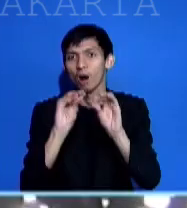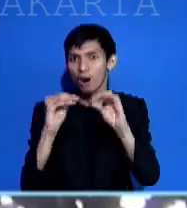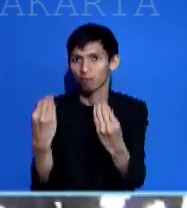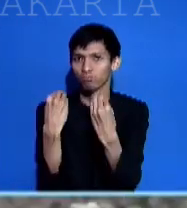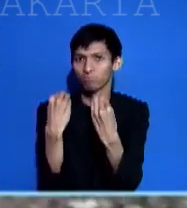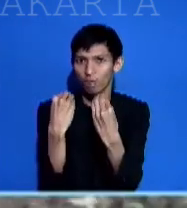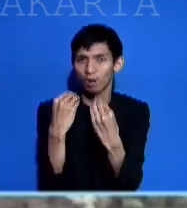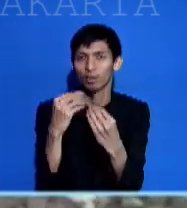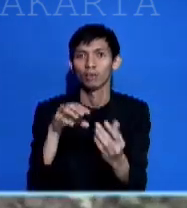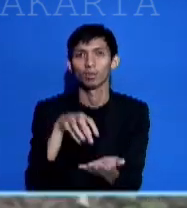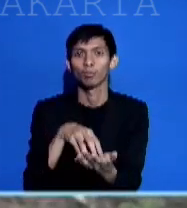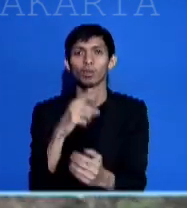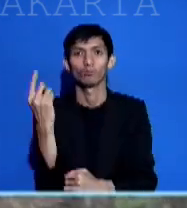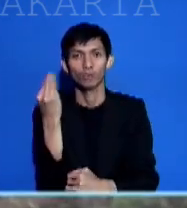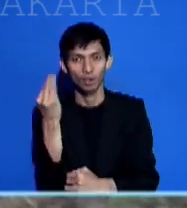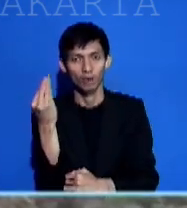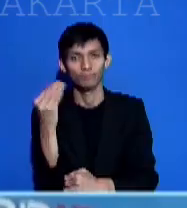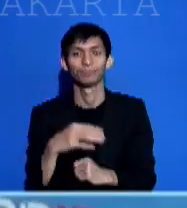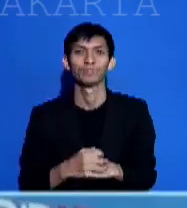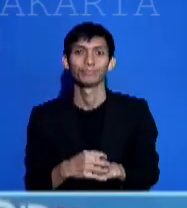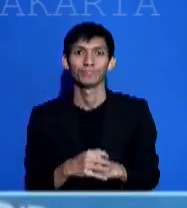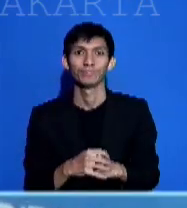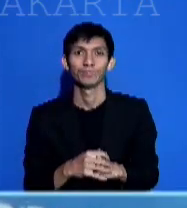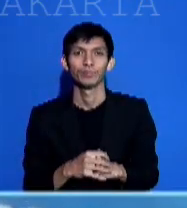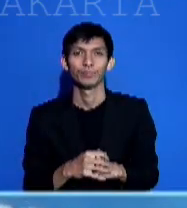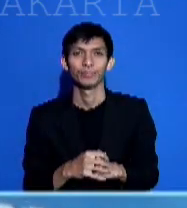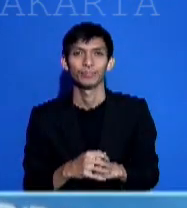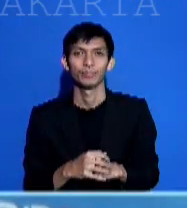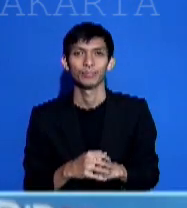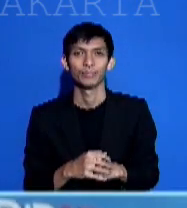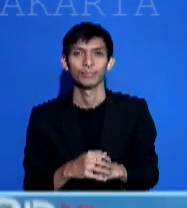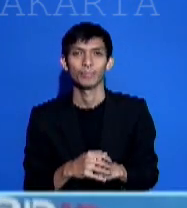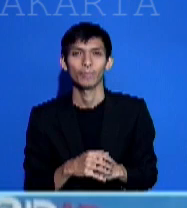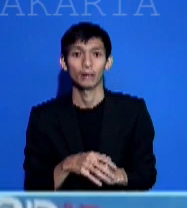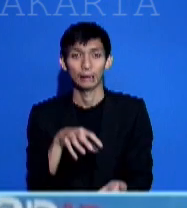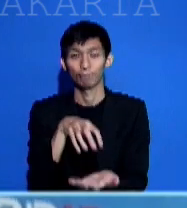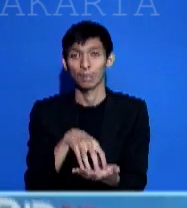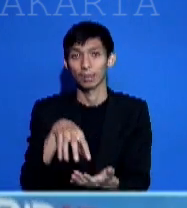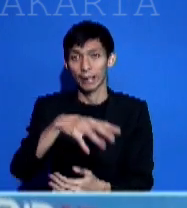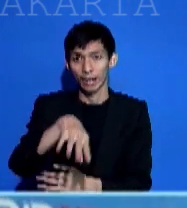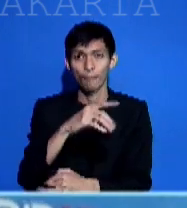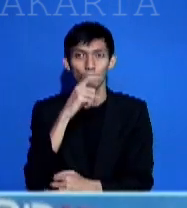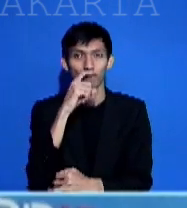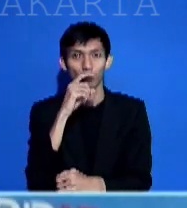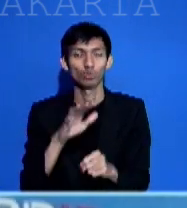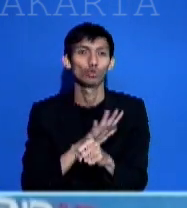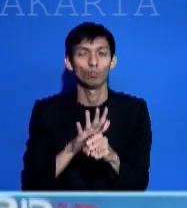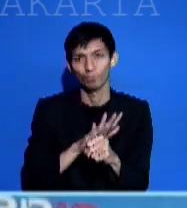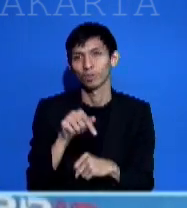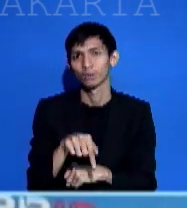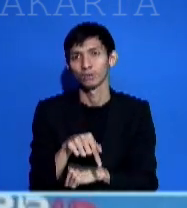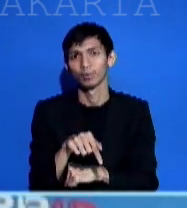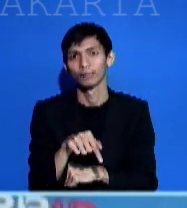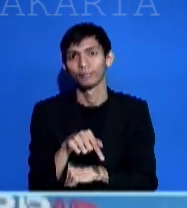papan paturasan Lan siturpun semanten pemerintah kaluran moten namung cekap ngaten Pak kagem